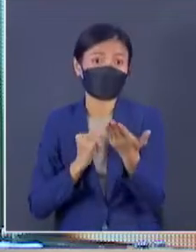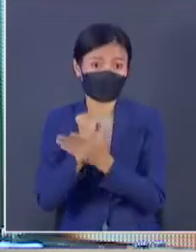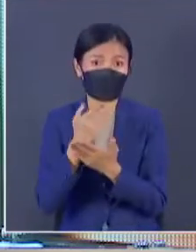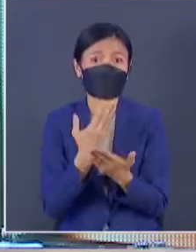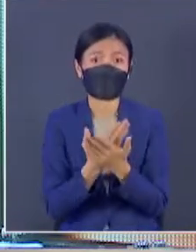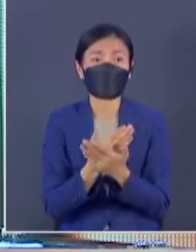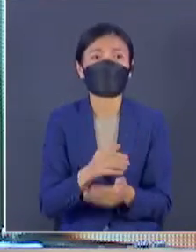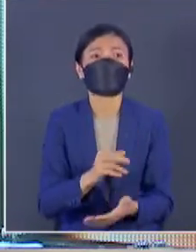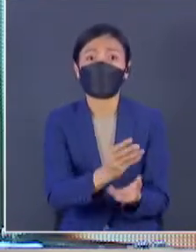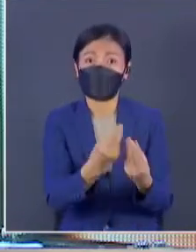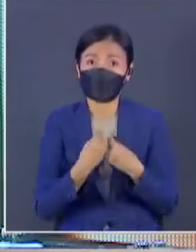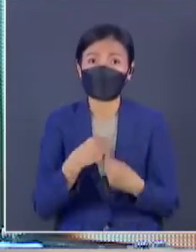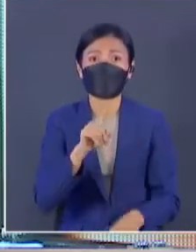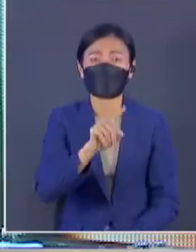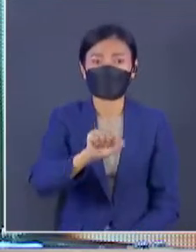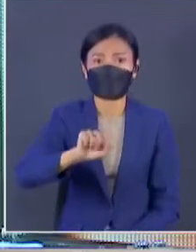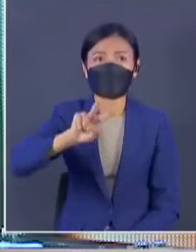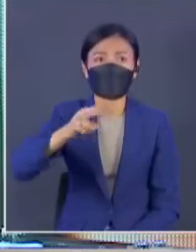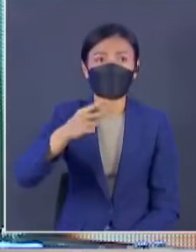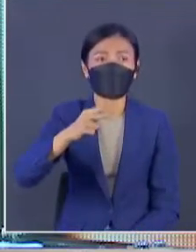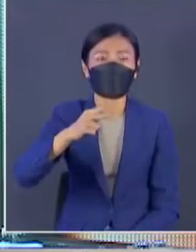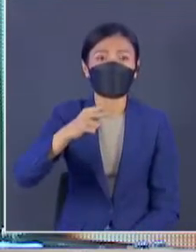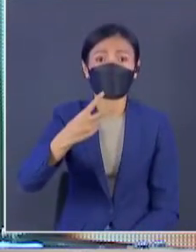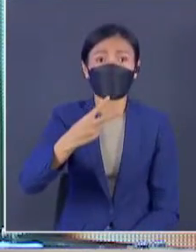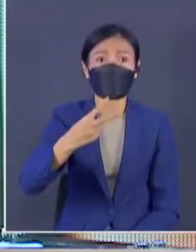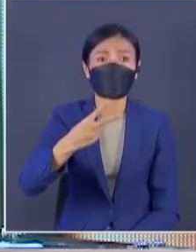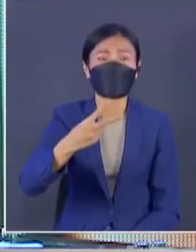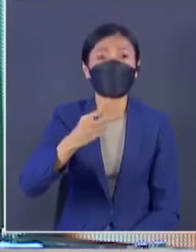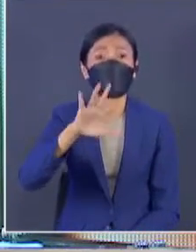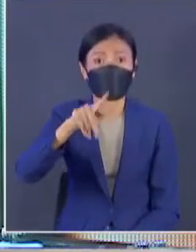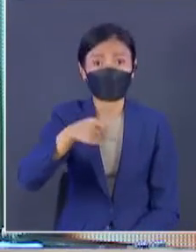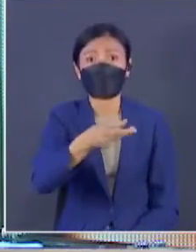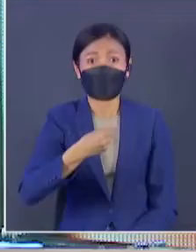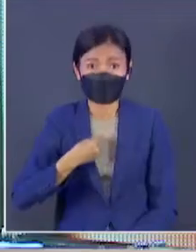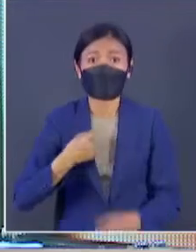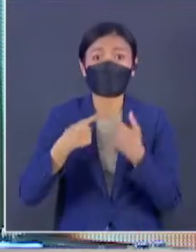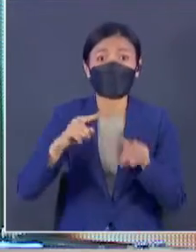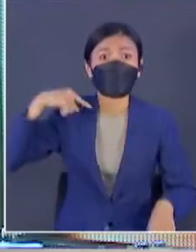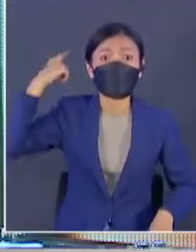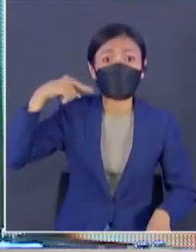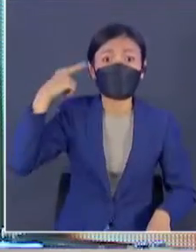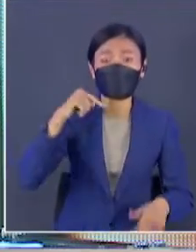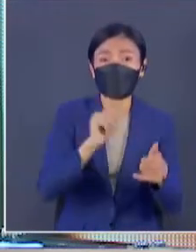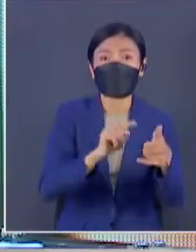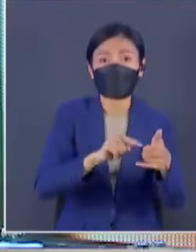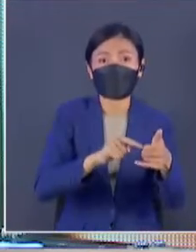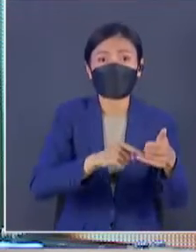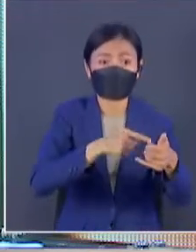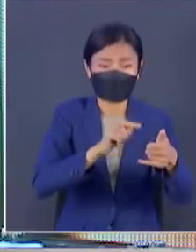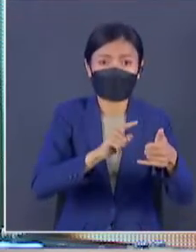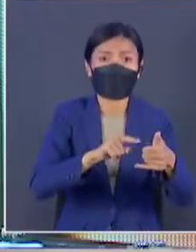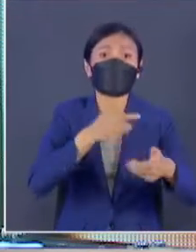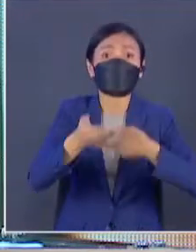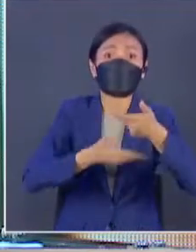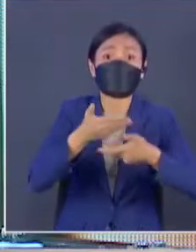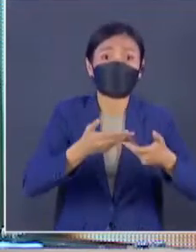625,000 บาทครับปรากฏว่าเจ้ามือหวยเป็นภรรยาของรองผู้กำกับแห่งหนึ่งที่จังหวัดบุรีรัมย์ตอนนี้มีประเด็นกันเพ